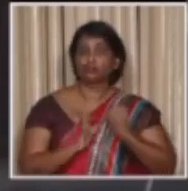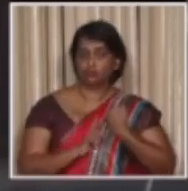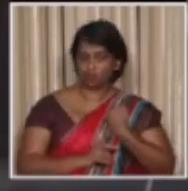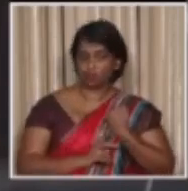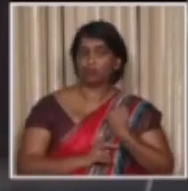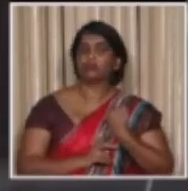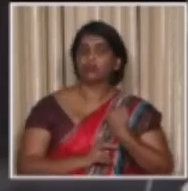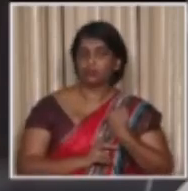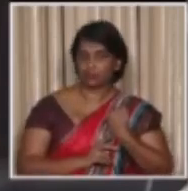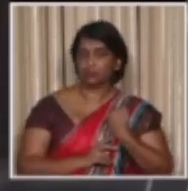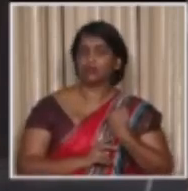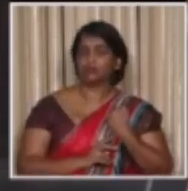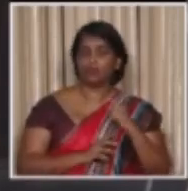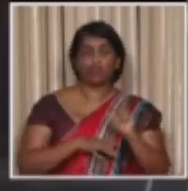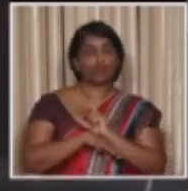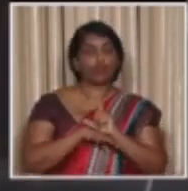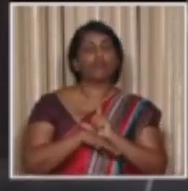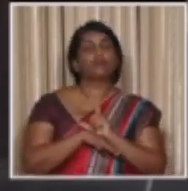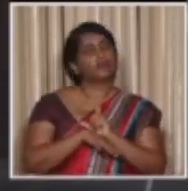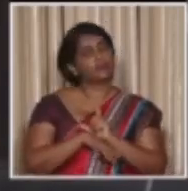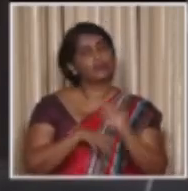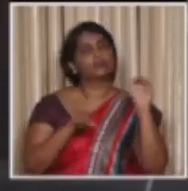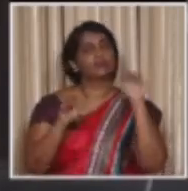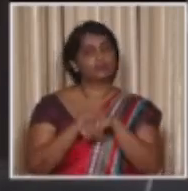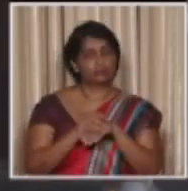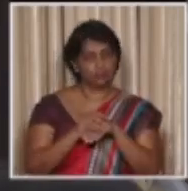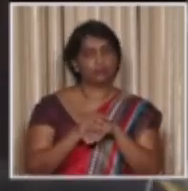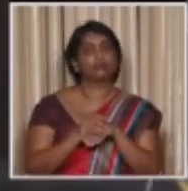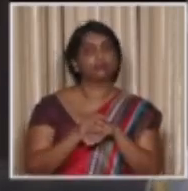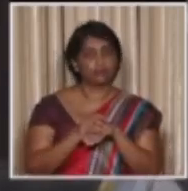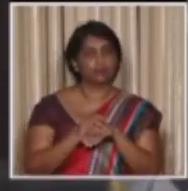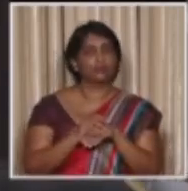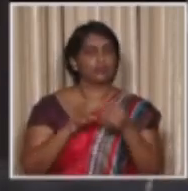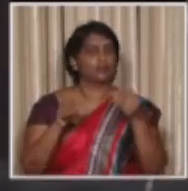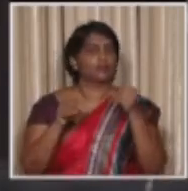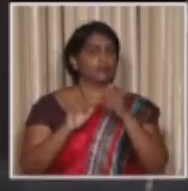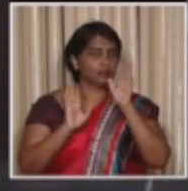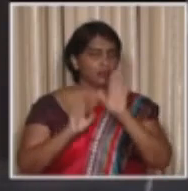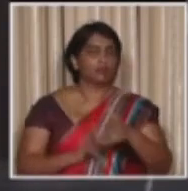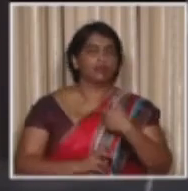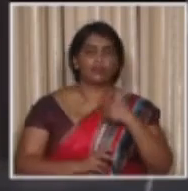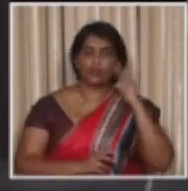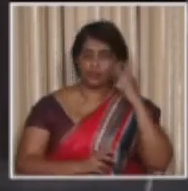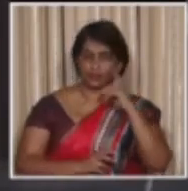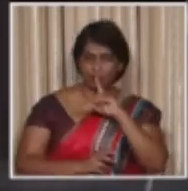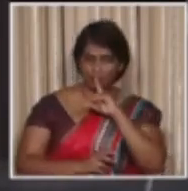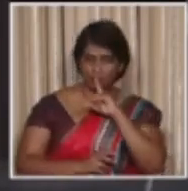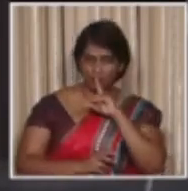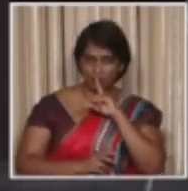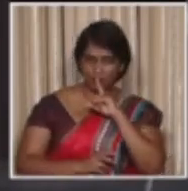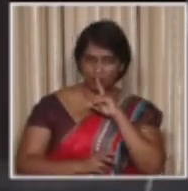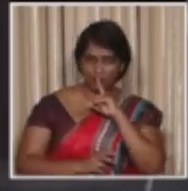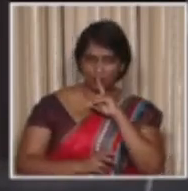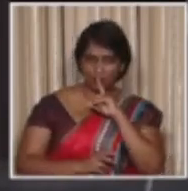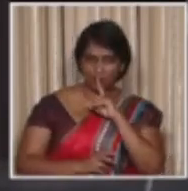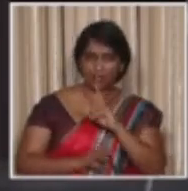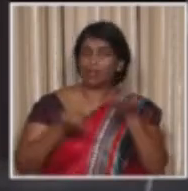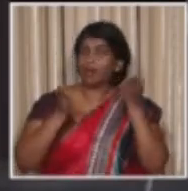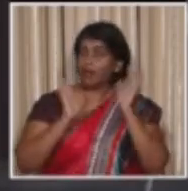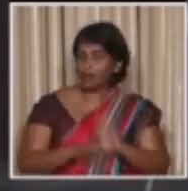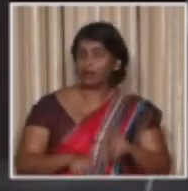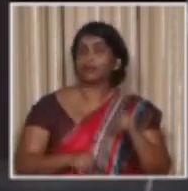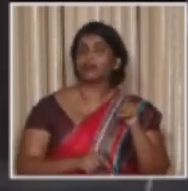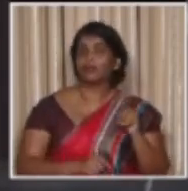මේ ආයුර්වේද කොමසාරිස්වරයා වැටදී වශයෙන් පත් කරන්න කියන එකත් මම විශේෂයෙන් කියනවා අවසන් කරන් ගල් මන්ට ඔව් අවසන් වශයෙන්